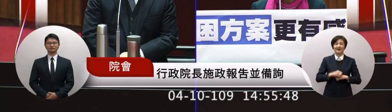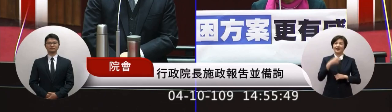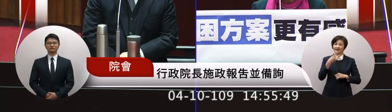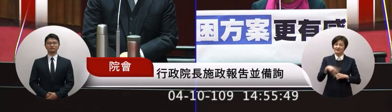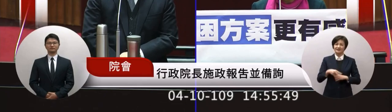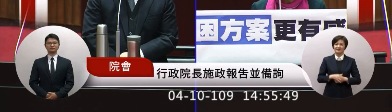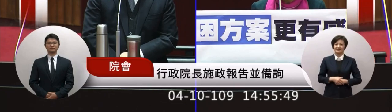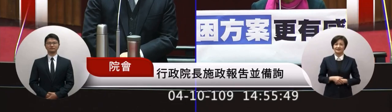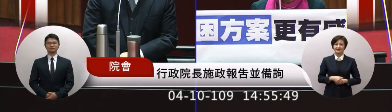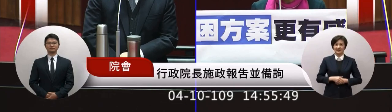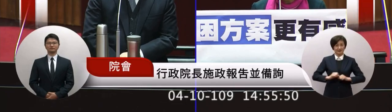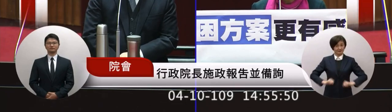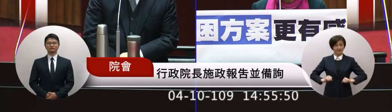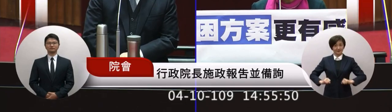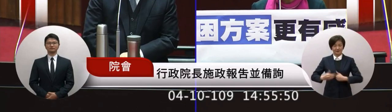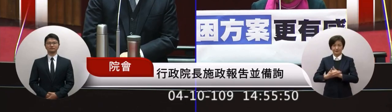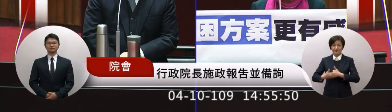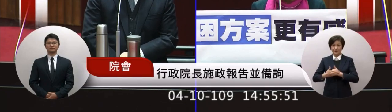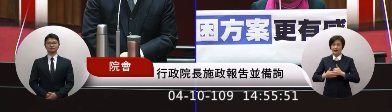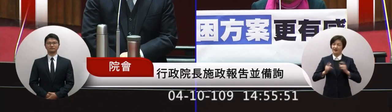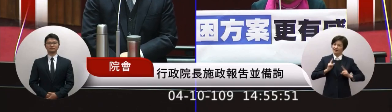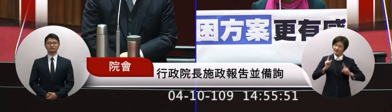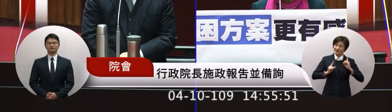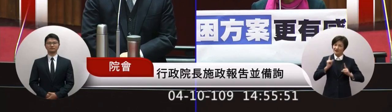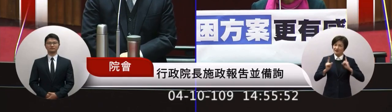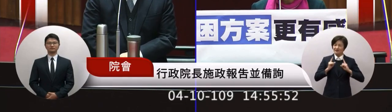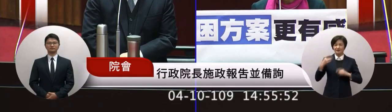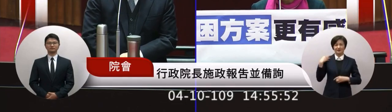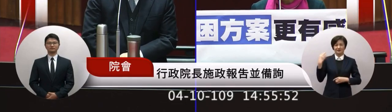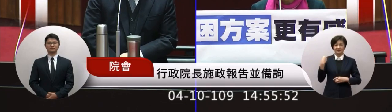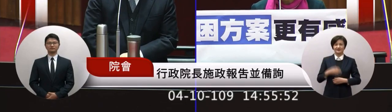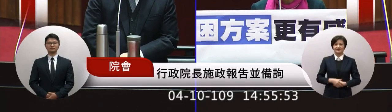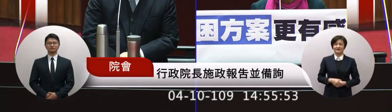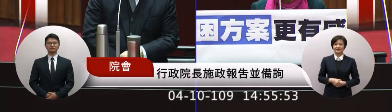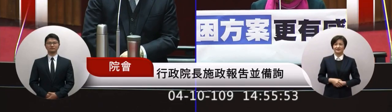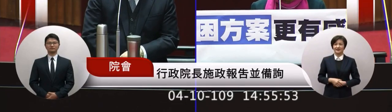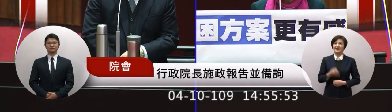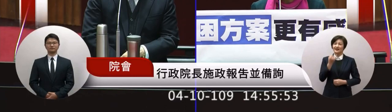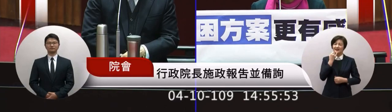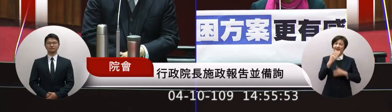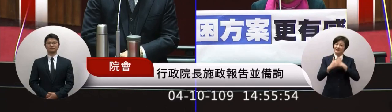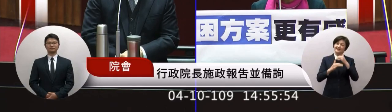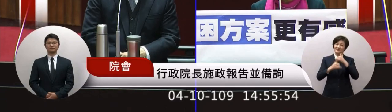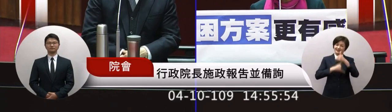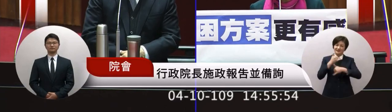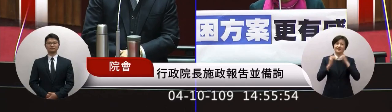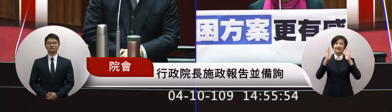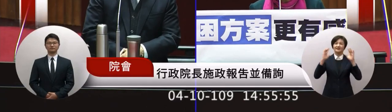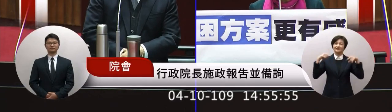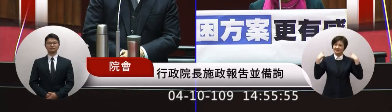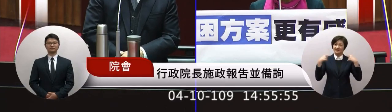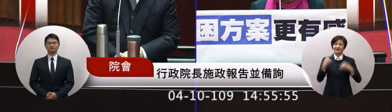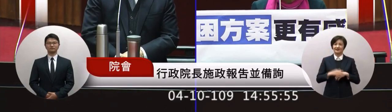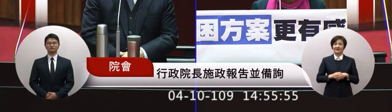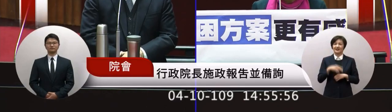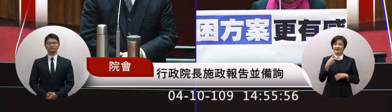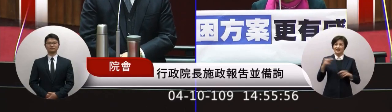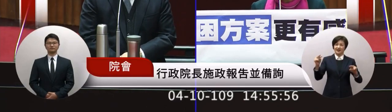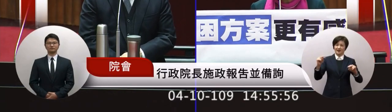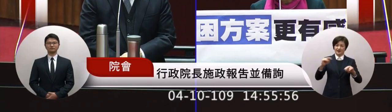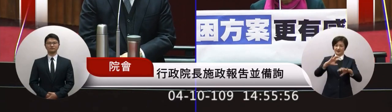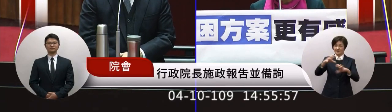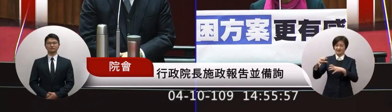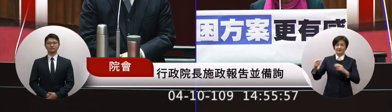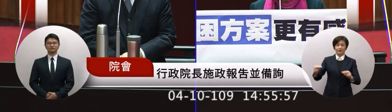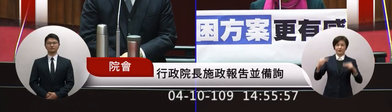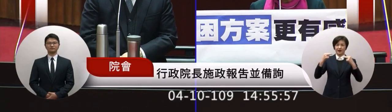有健康，老自由嘅正常生活，还佫本来你是嘅看到你台湾